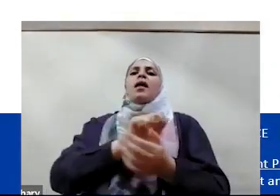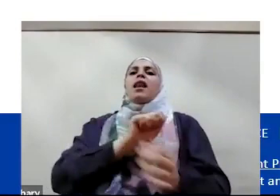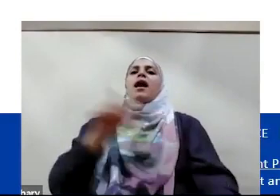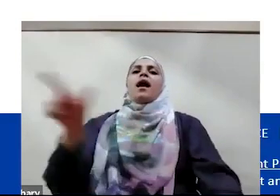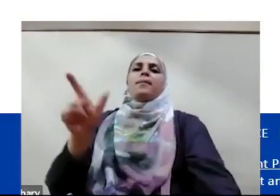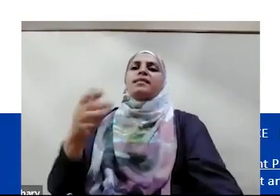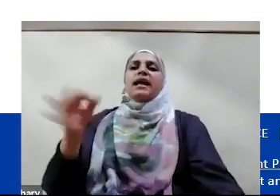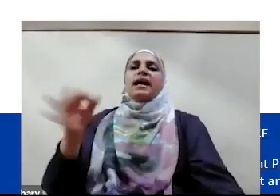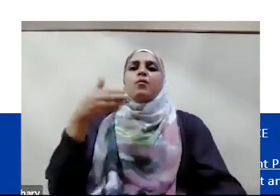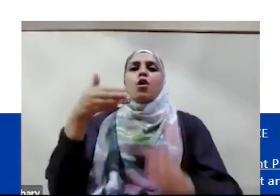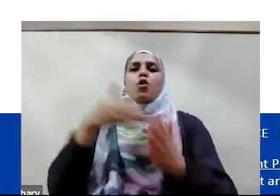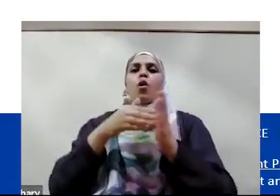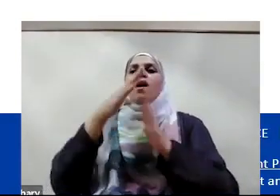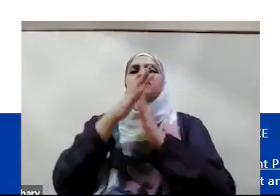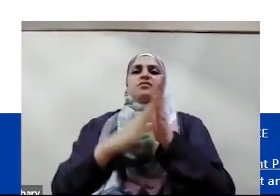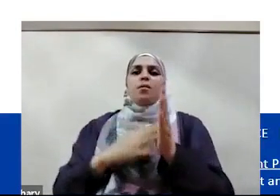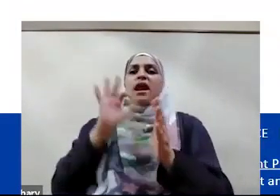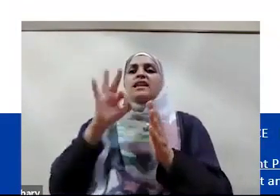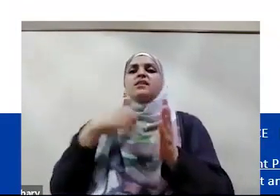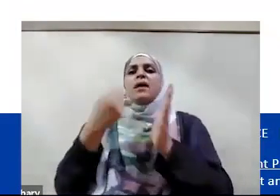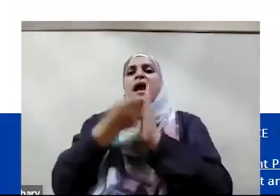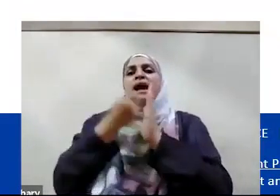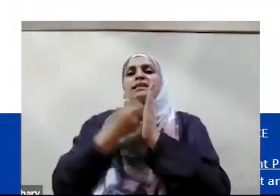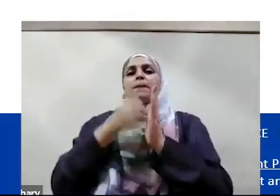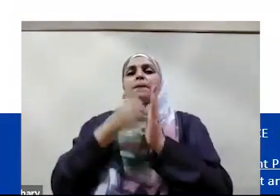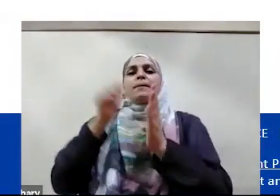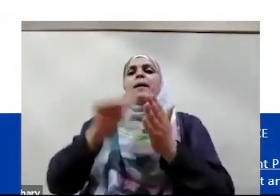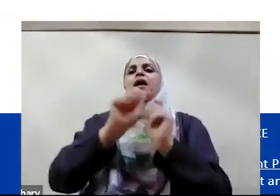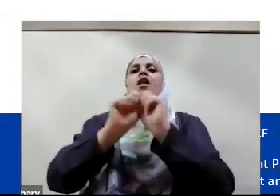في الابليكيشن. فلازم اكتب